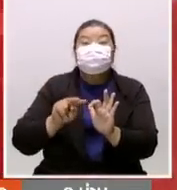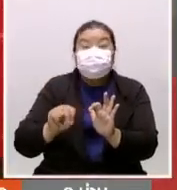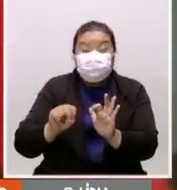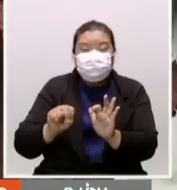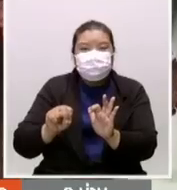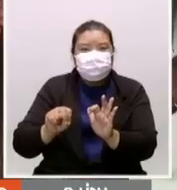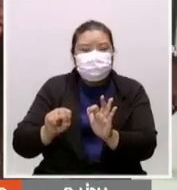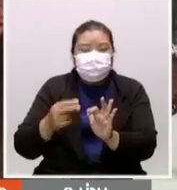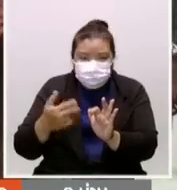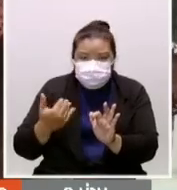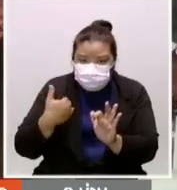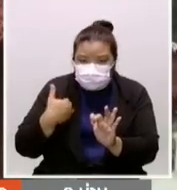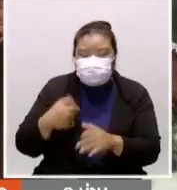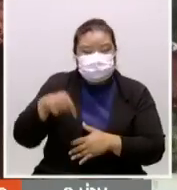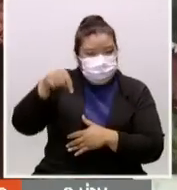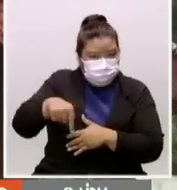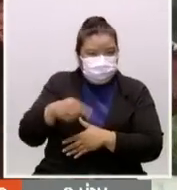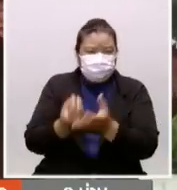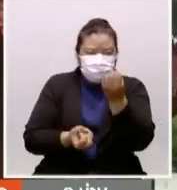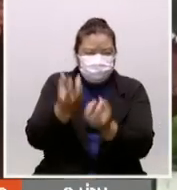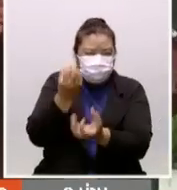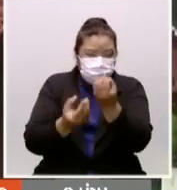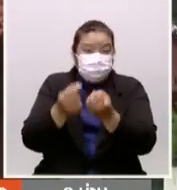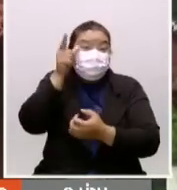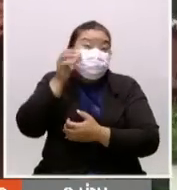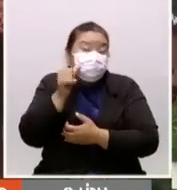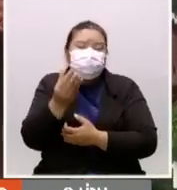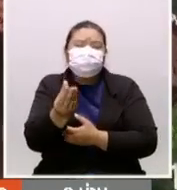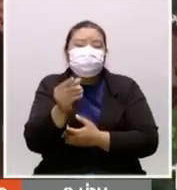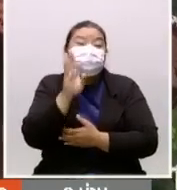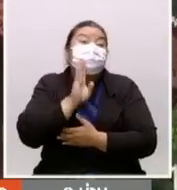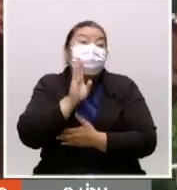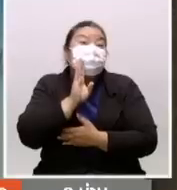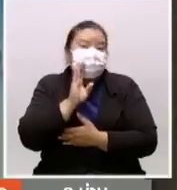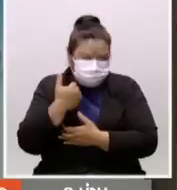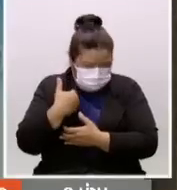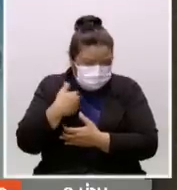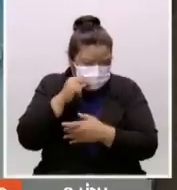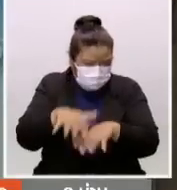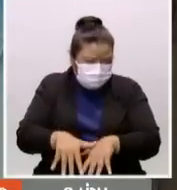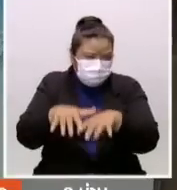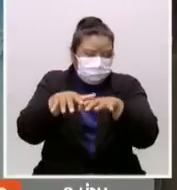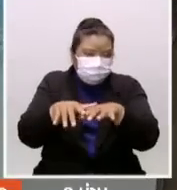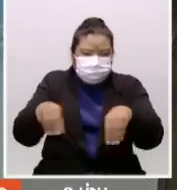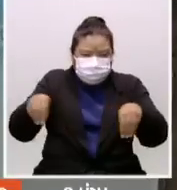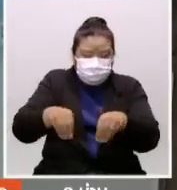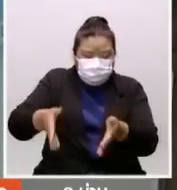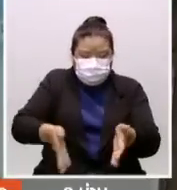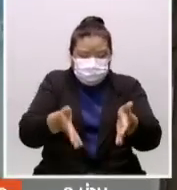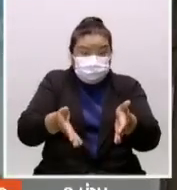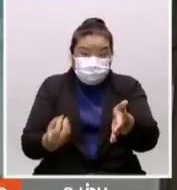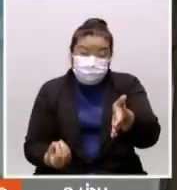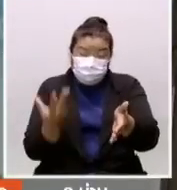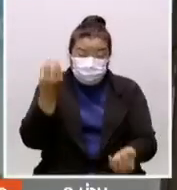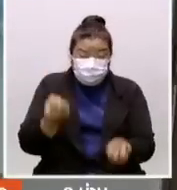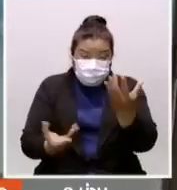วียงสาแล้วก็ที่เนี่ยจะมีสวนลำไยปรากฏว่าก็ถูกน้ำท่วมนะครับเป็นบางส่วนซึ่งก็จะเป็นส่วนที่อยู่ริมแม่น้ำน่านนั่นเ